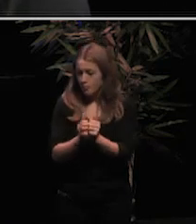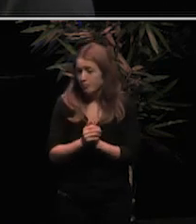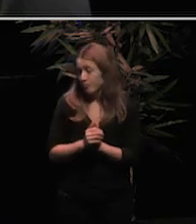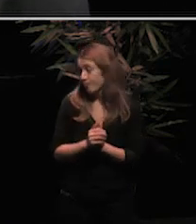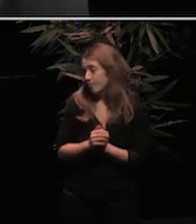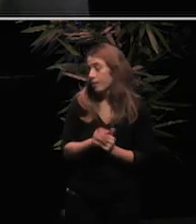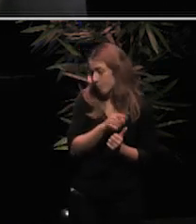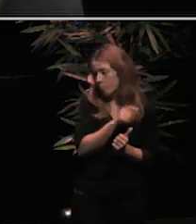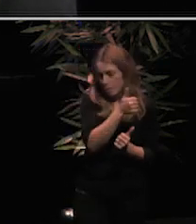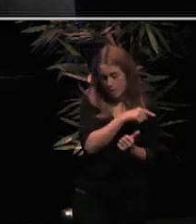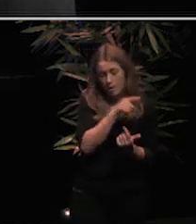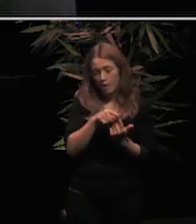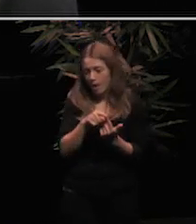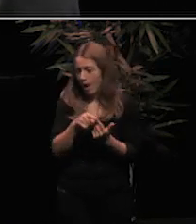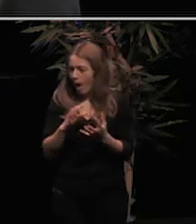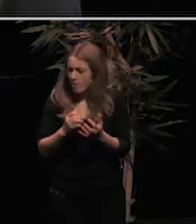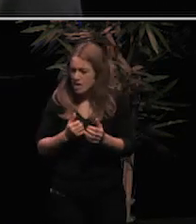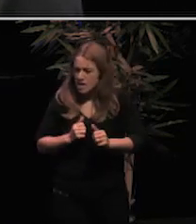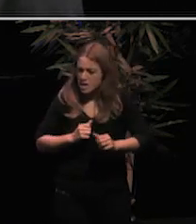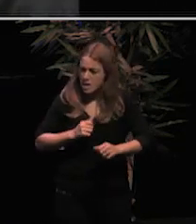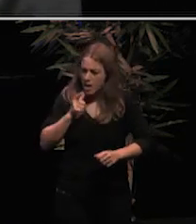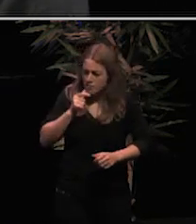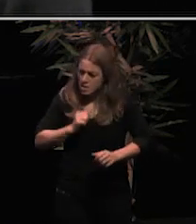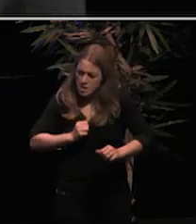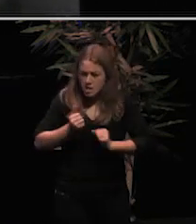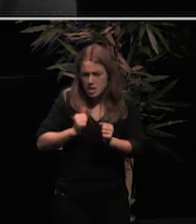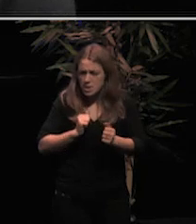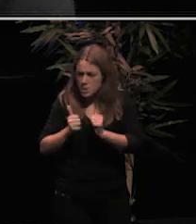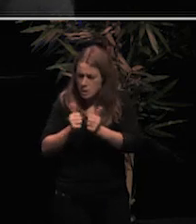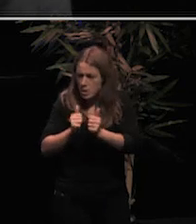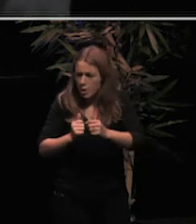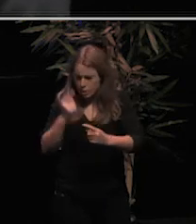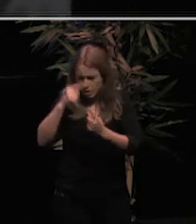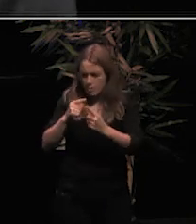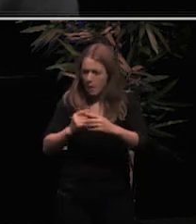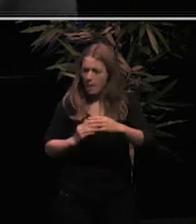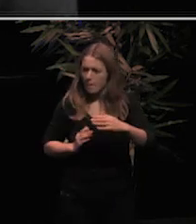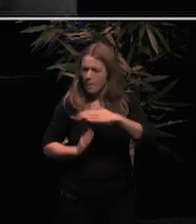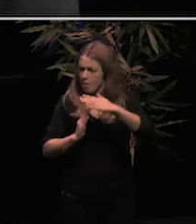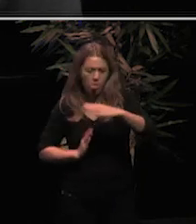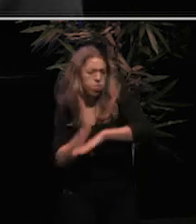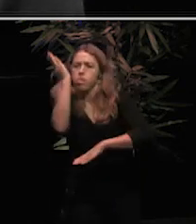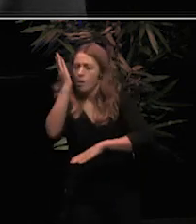envie de me bagarrer, de se dépasser, d'essayer de donner le meilleur de soi.